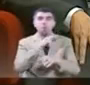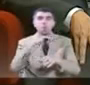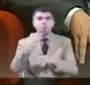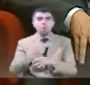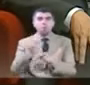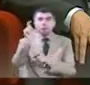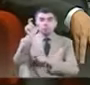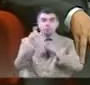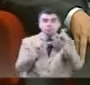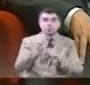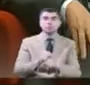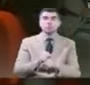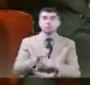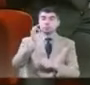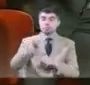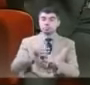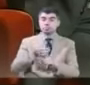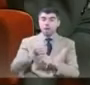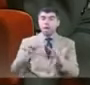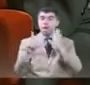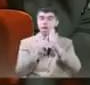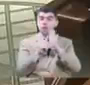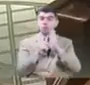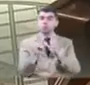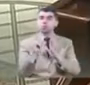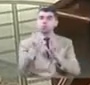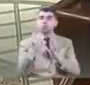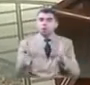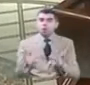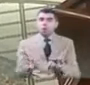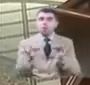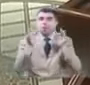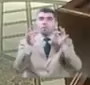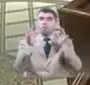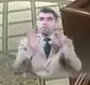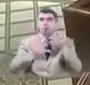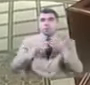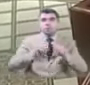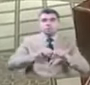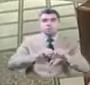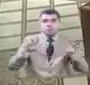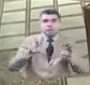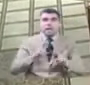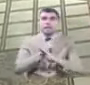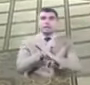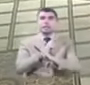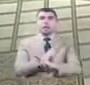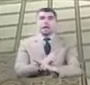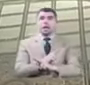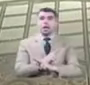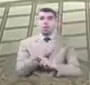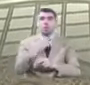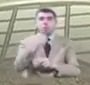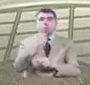الفئات، إذ أعدت الحكومة مشروعي قانونين يهدف أولهما إلى إحداث نظام التقاعد لفائدة